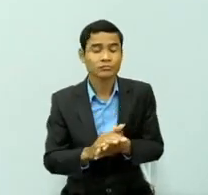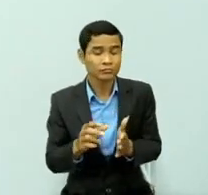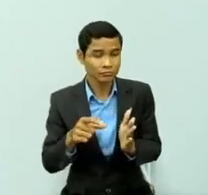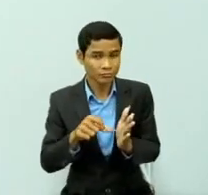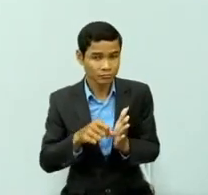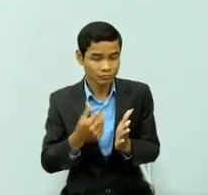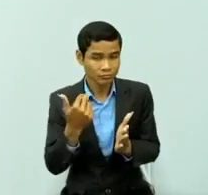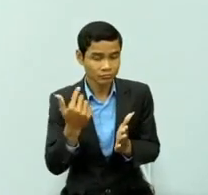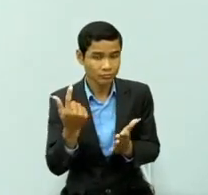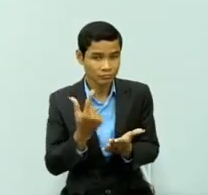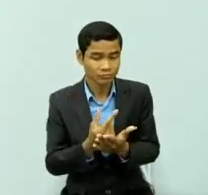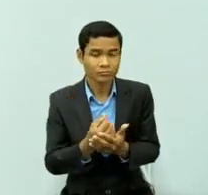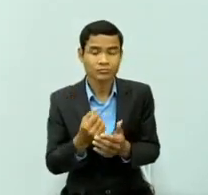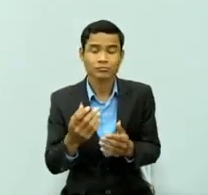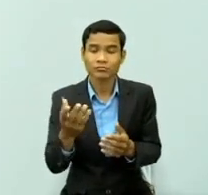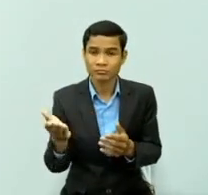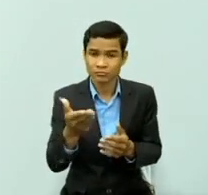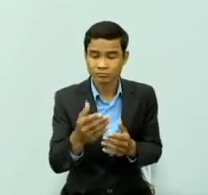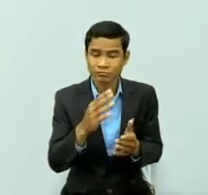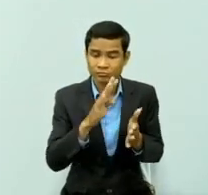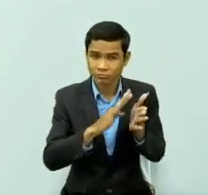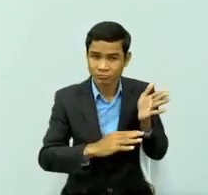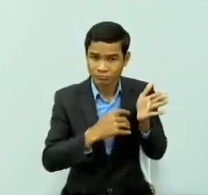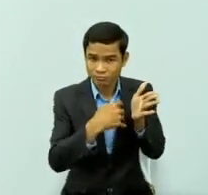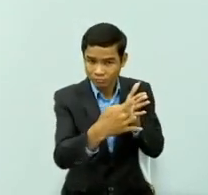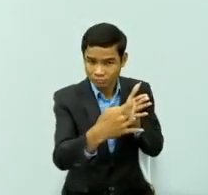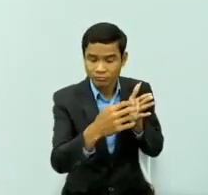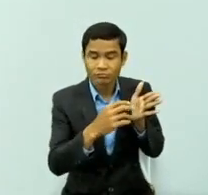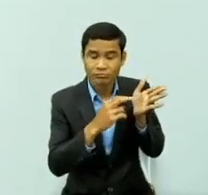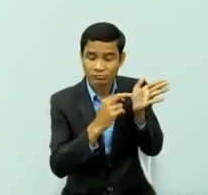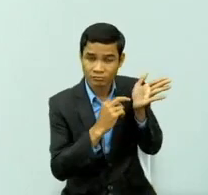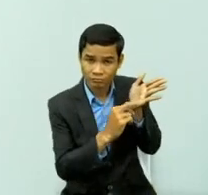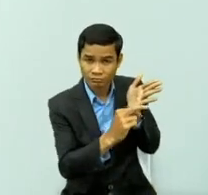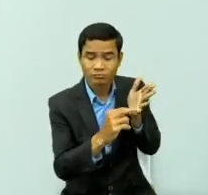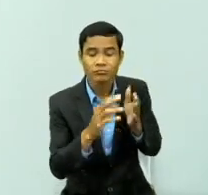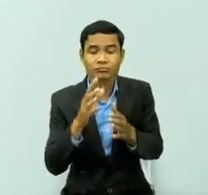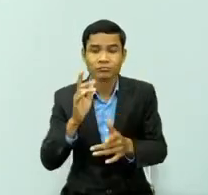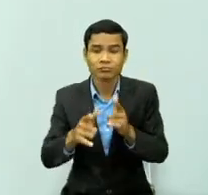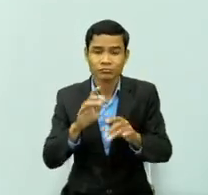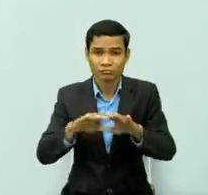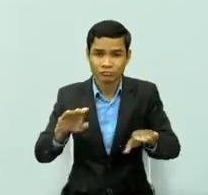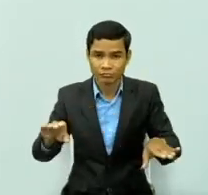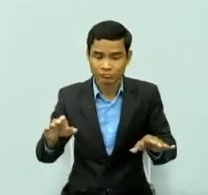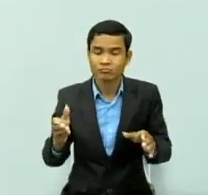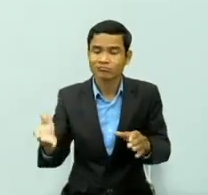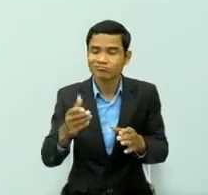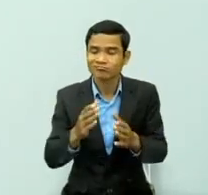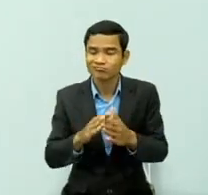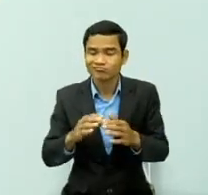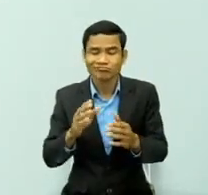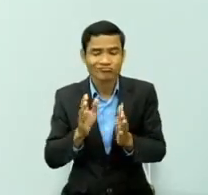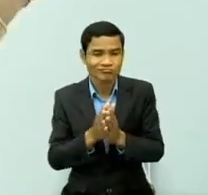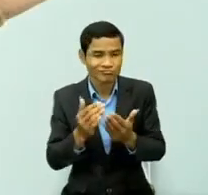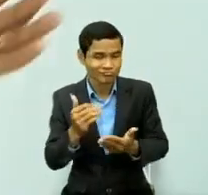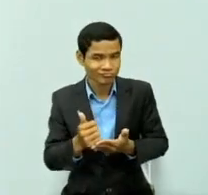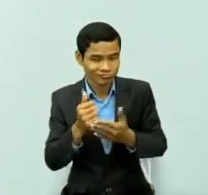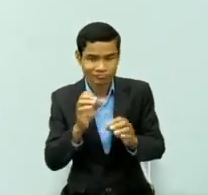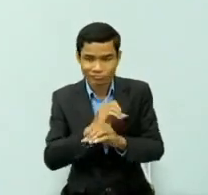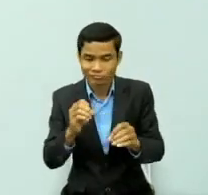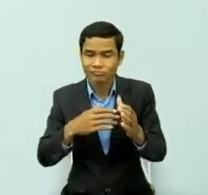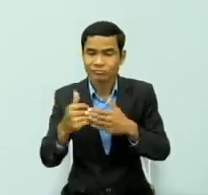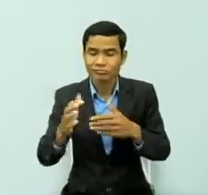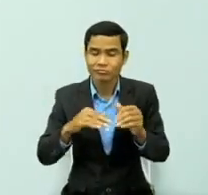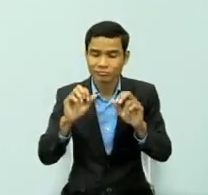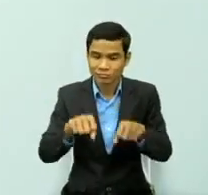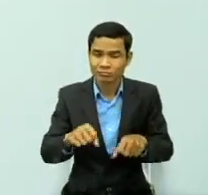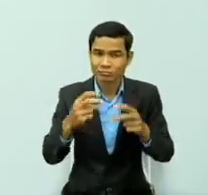ចាកូនកូនដែលមិនមានសិភៅជំនួយទេកូនកូនត្រៀមមើលតារាងរបស់អ្នកគ្រូណានៅលើក្តារខៀនដែលអ្នកគ្រូនឹងប